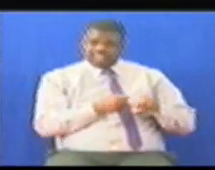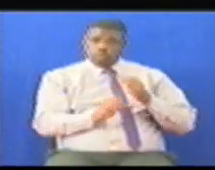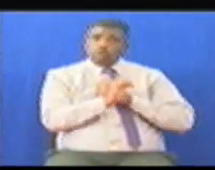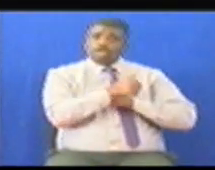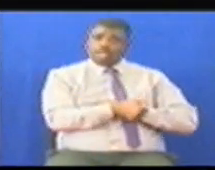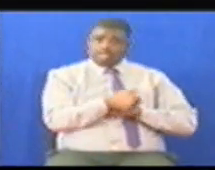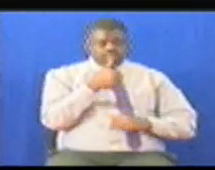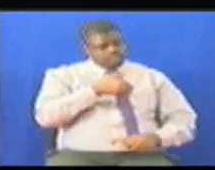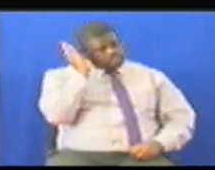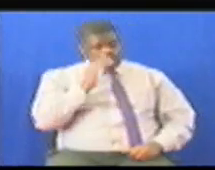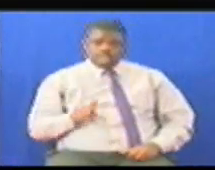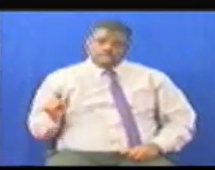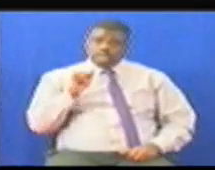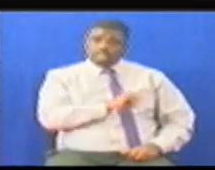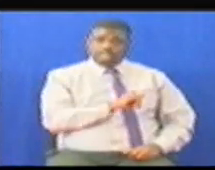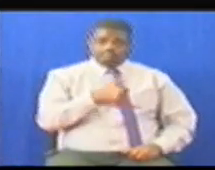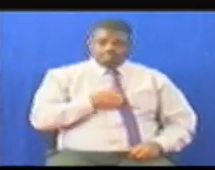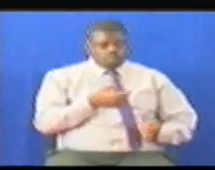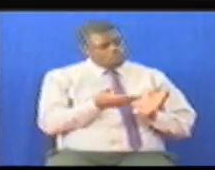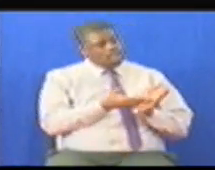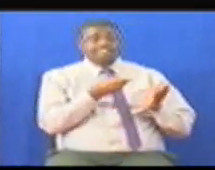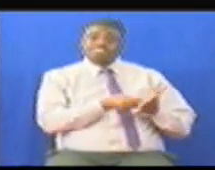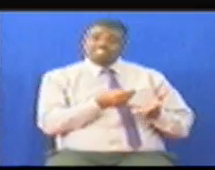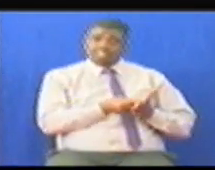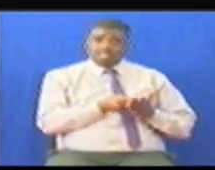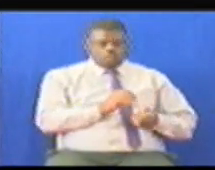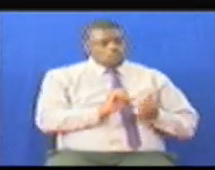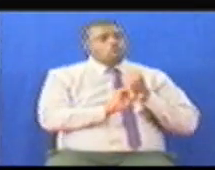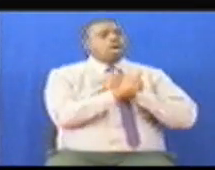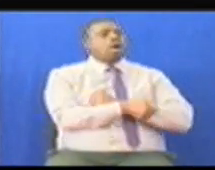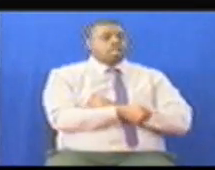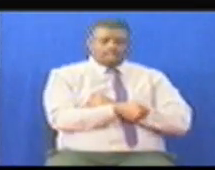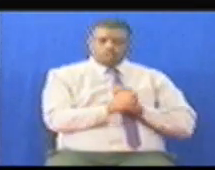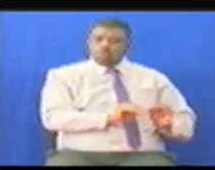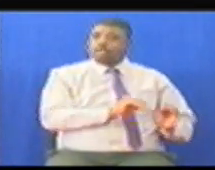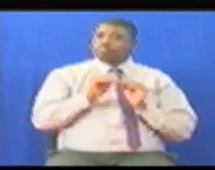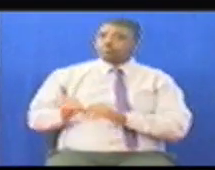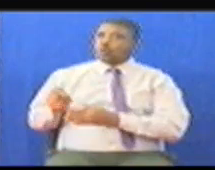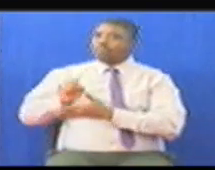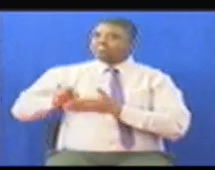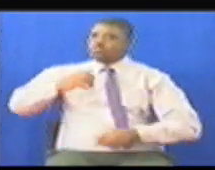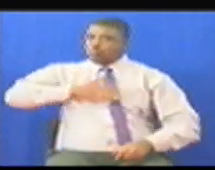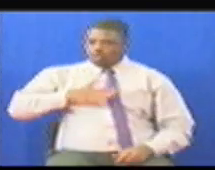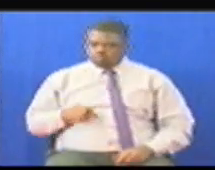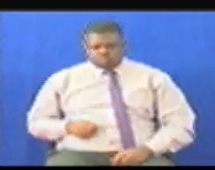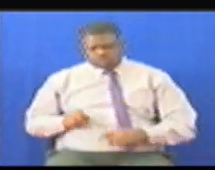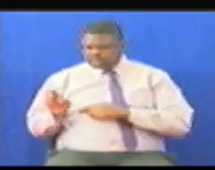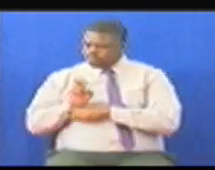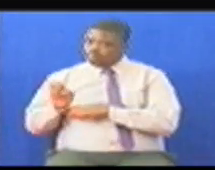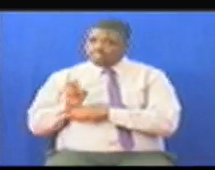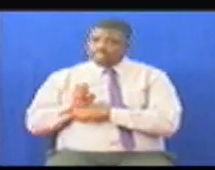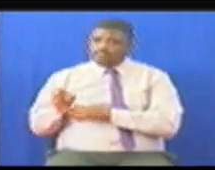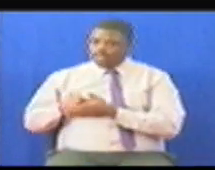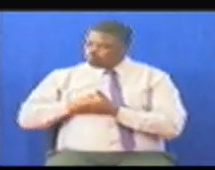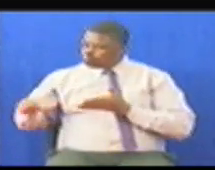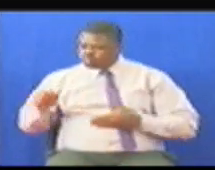Mwaka huu ni mara ya kwanza mimi kuiombea fedha baada ya wakala ndege serikali kuhamishiwa ofisini kwangu. Tunasimamia swala la manunuzi